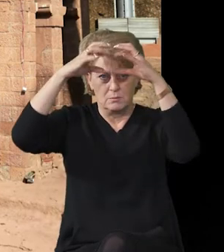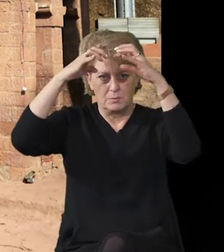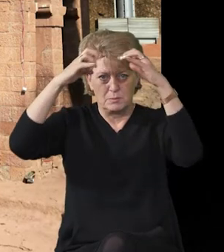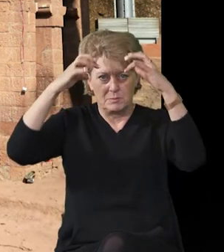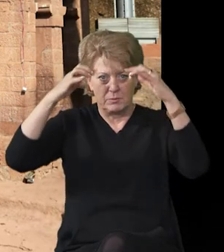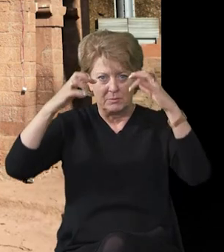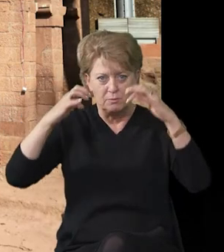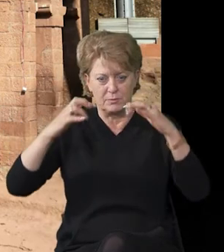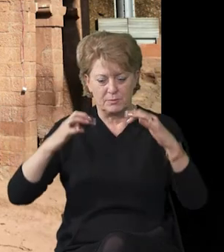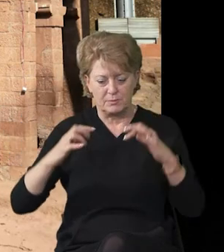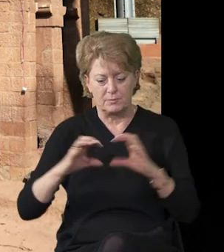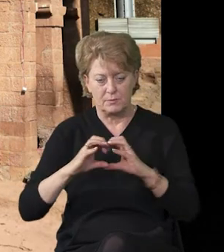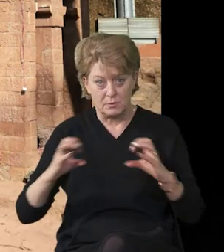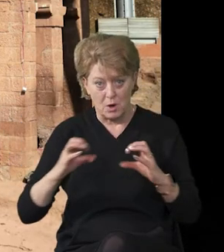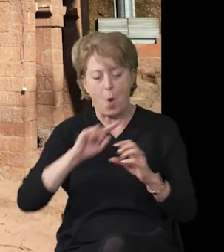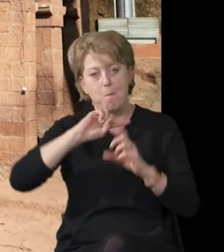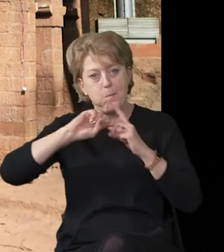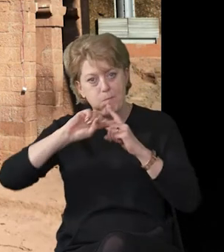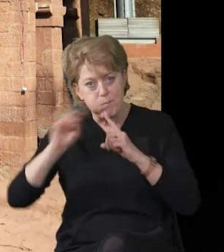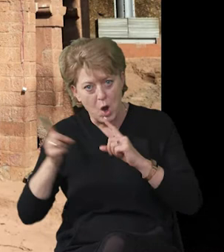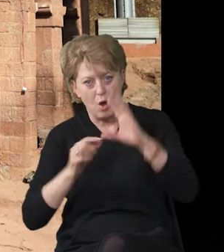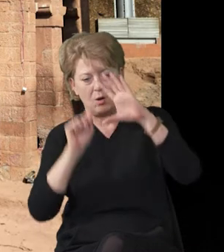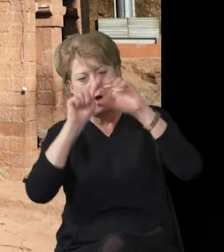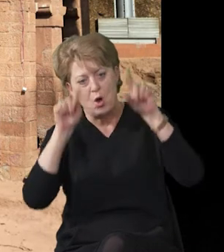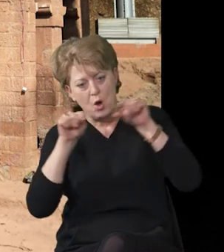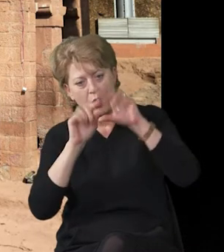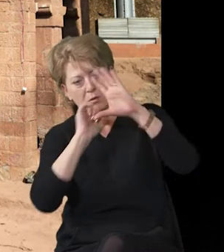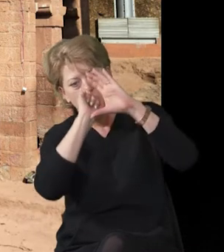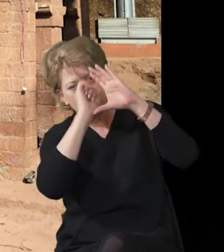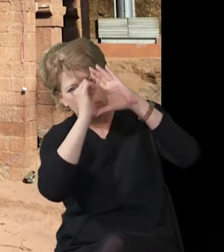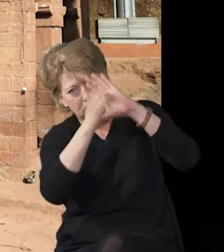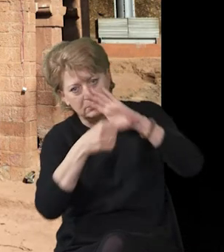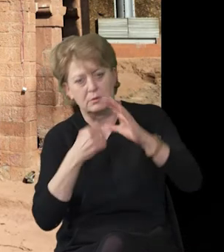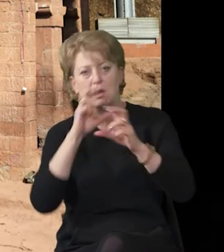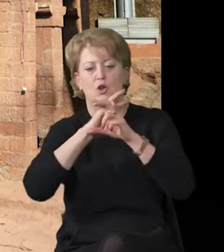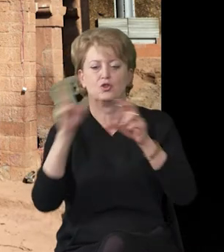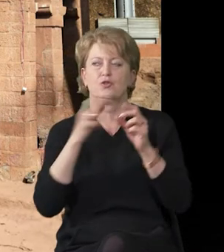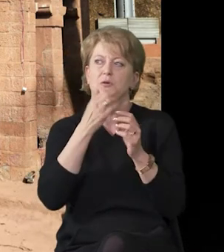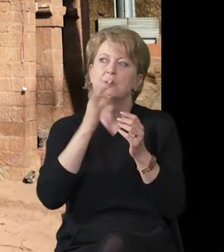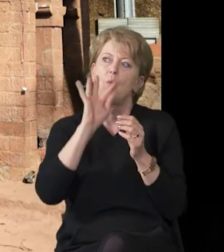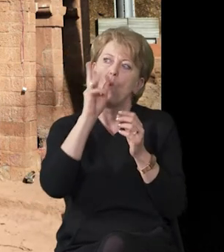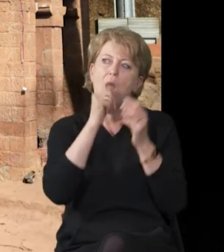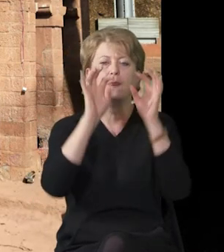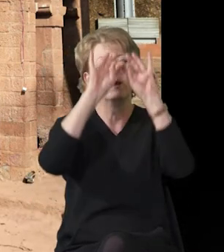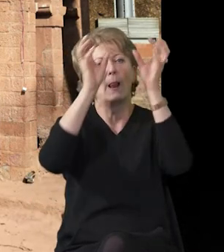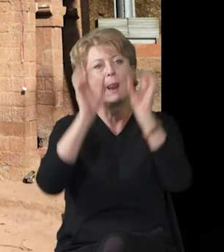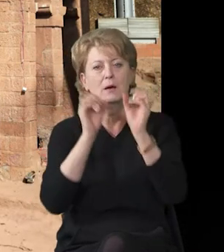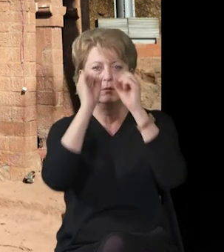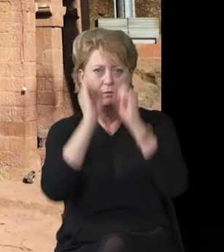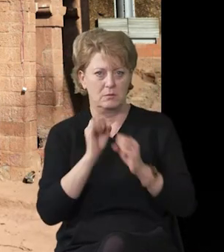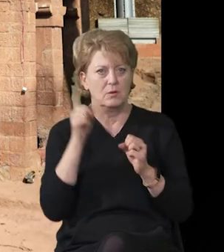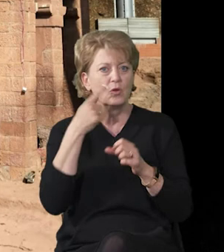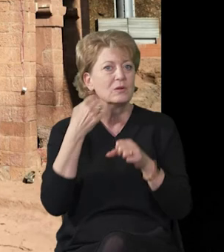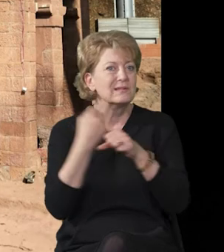została wykuta, wyrzeźbiano czy to ozdoby na zewnątrz, czy wnętrza tych kościołów. To jest